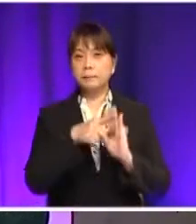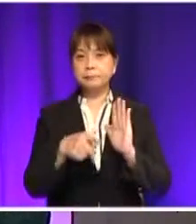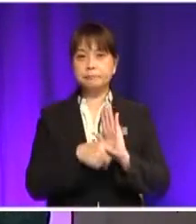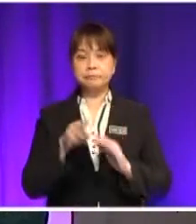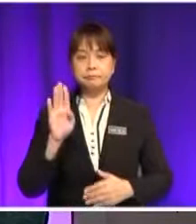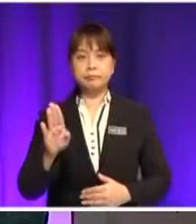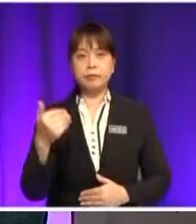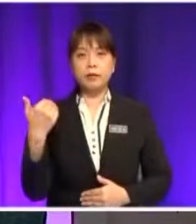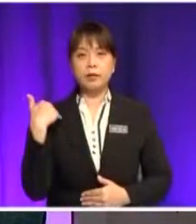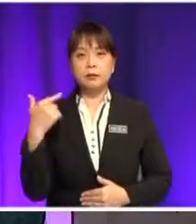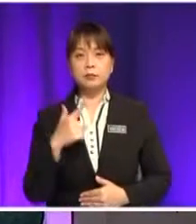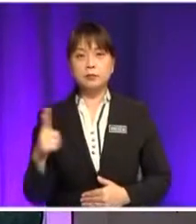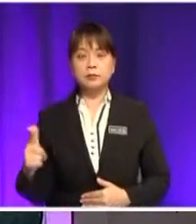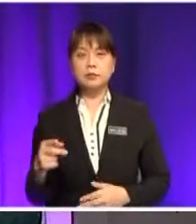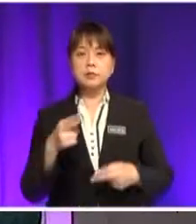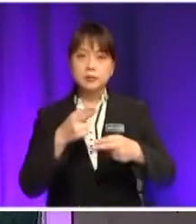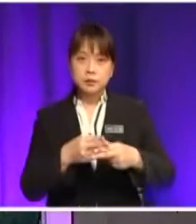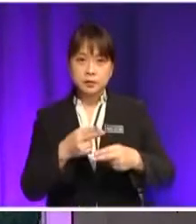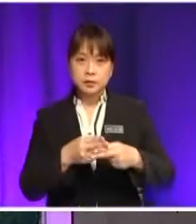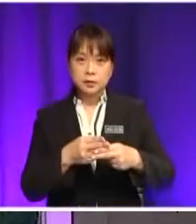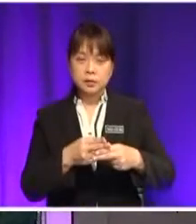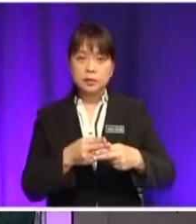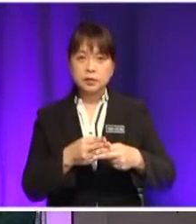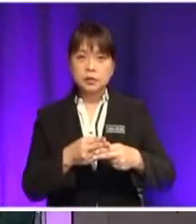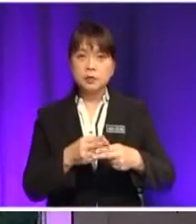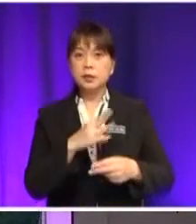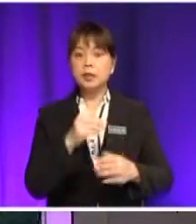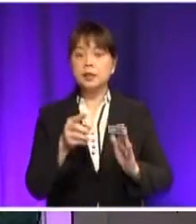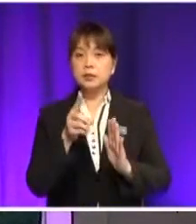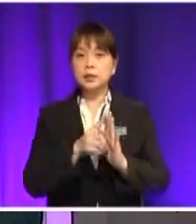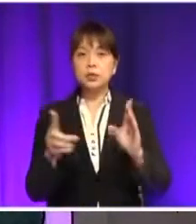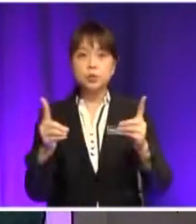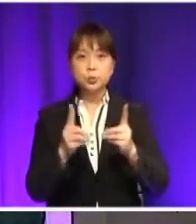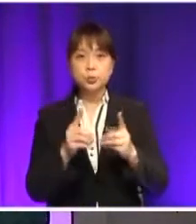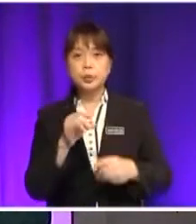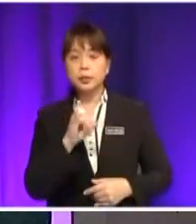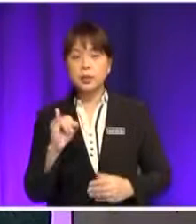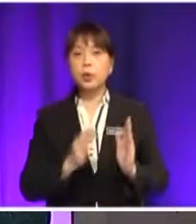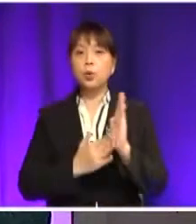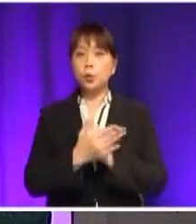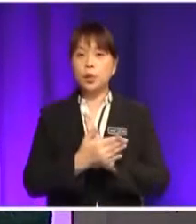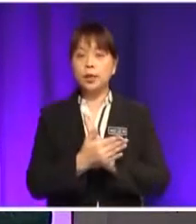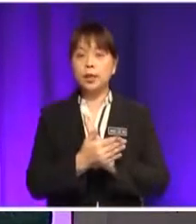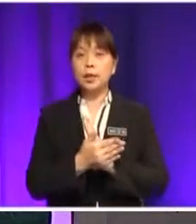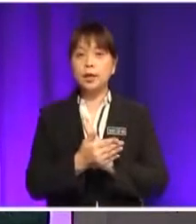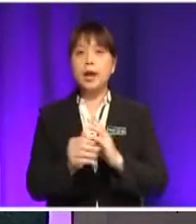nama yang ditemui oleh siapa ahli Fizi dan ahli matematika